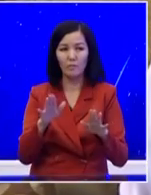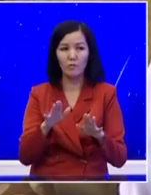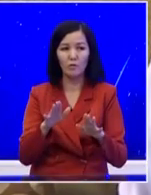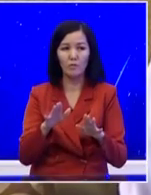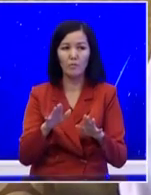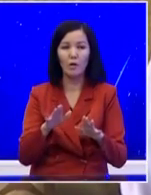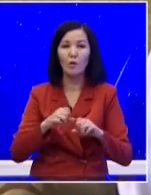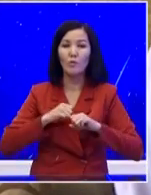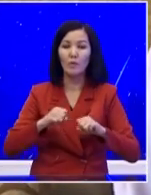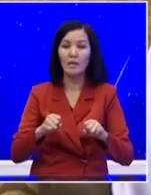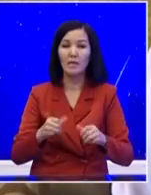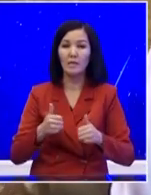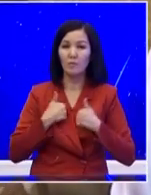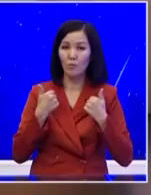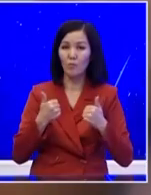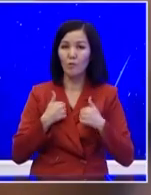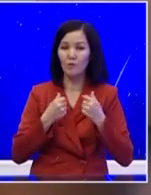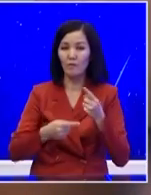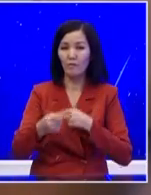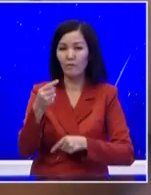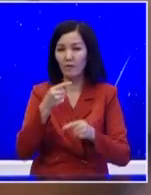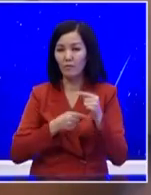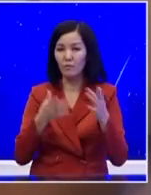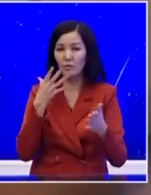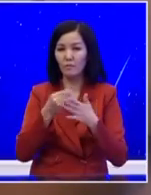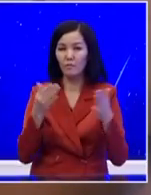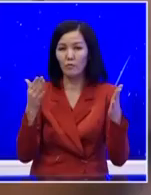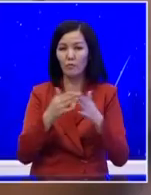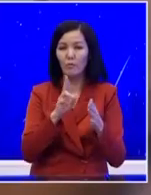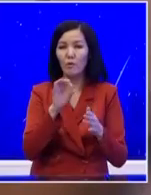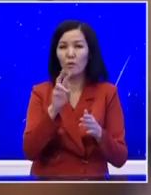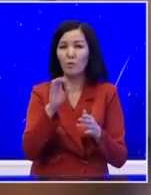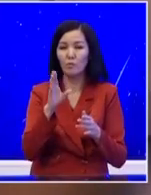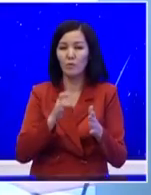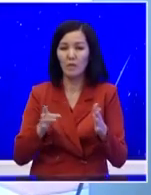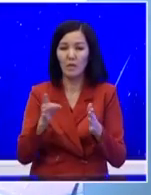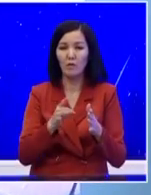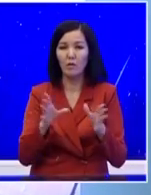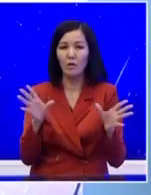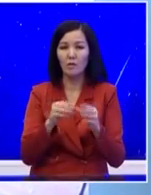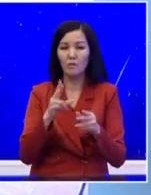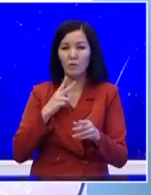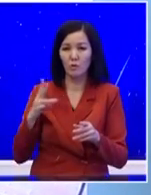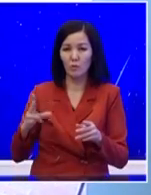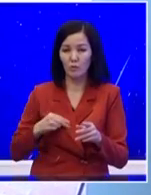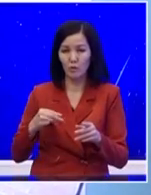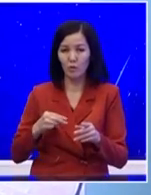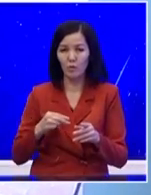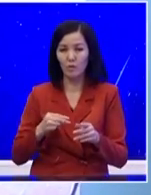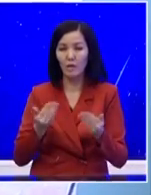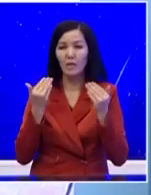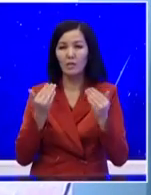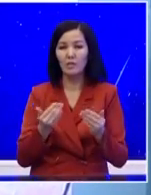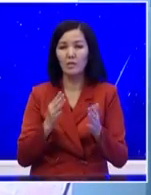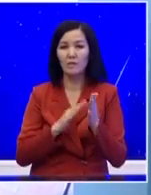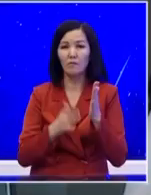упорство и героизм солдата позволили ему вернуться на малую родину в Коксузский район. Сейчас он живет с дочерью. И несмотря на свой преклонный